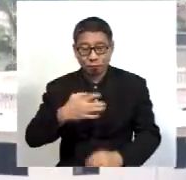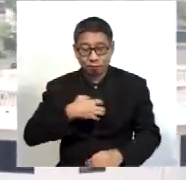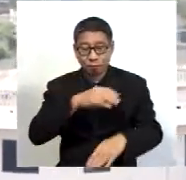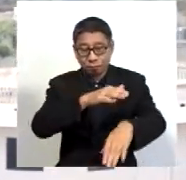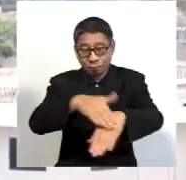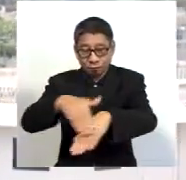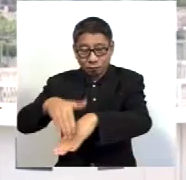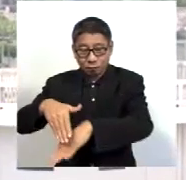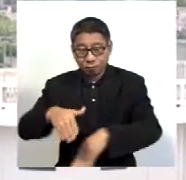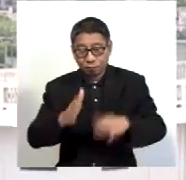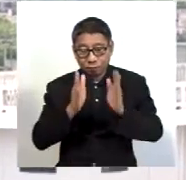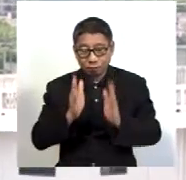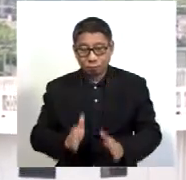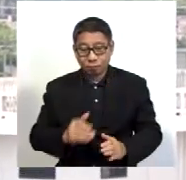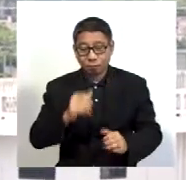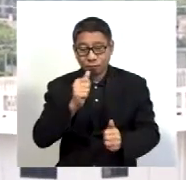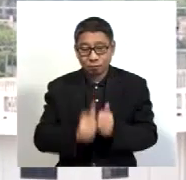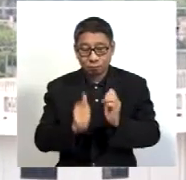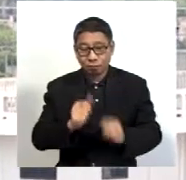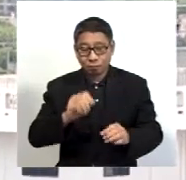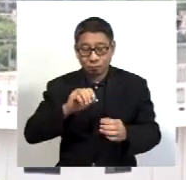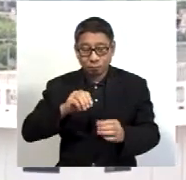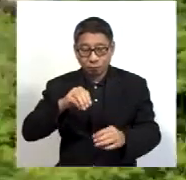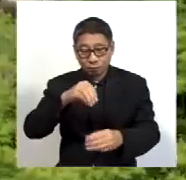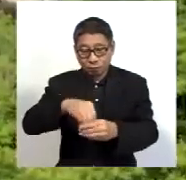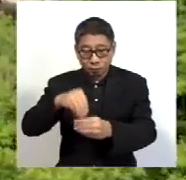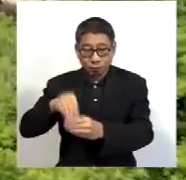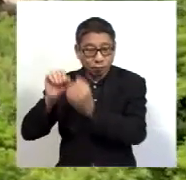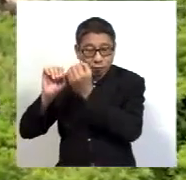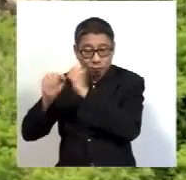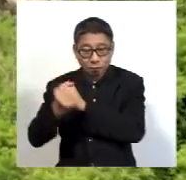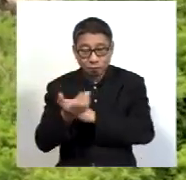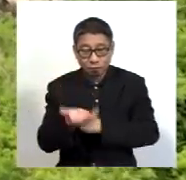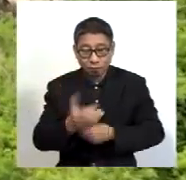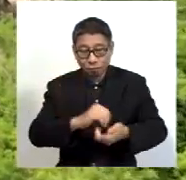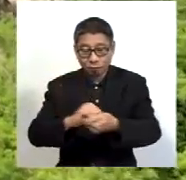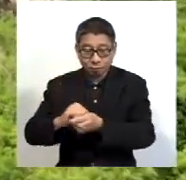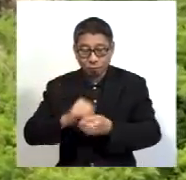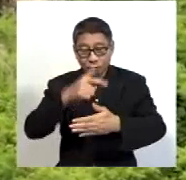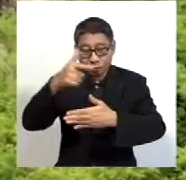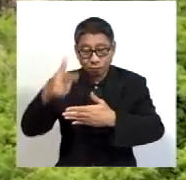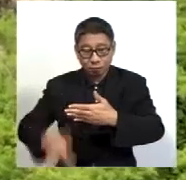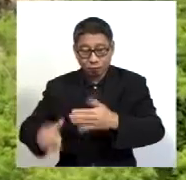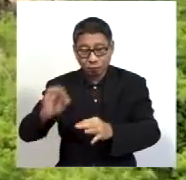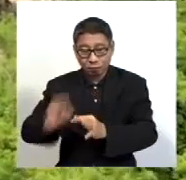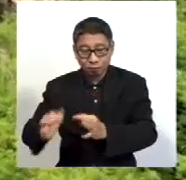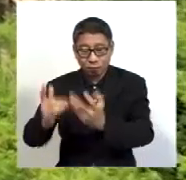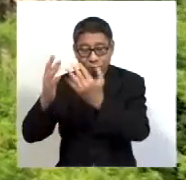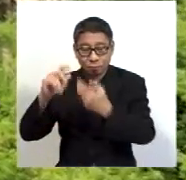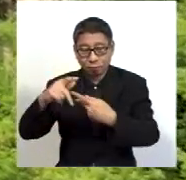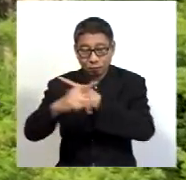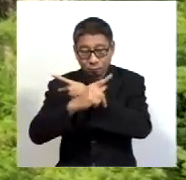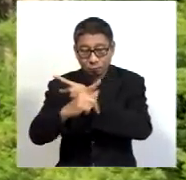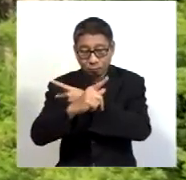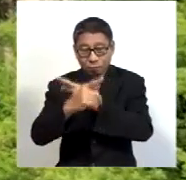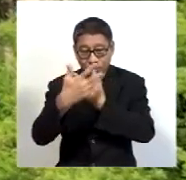องเกษตรกรทุกคนนะคะโดยเฉพาะผู้ที่ปลูกอ้อยขอความร่วมมือเลยให้เลิกเผาเพราะนอกจากจะก่อให้เกิดมลพิษ